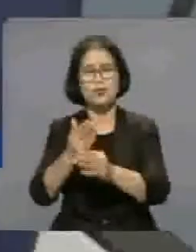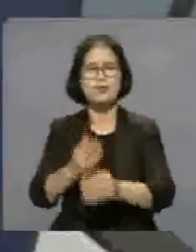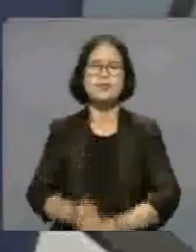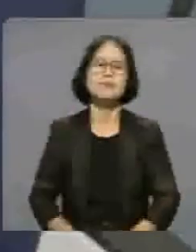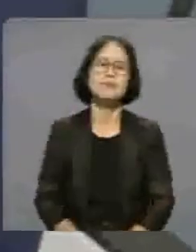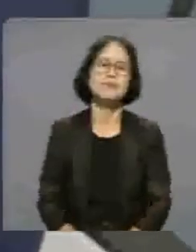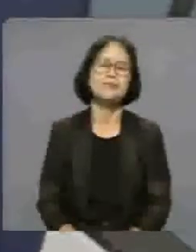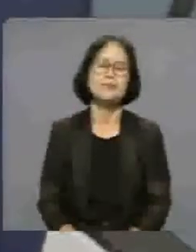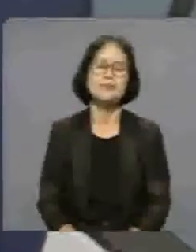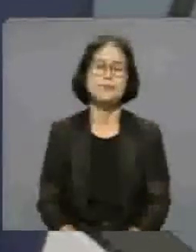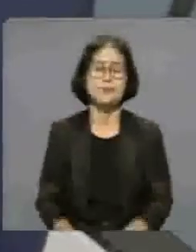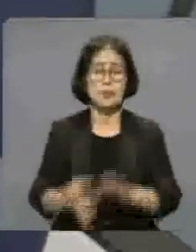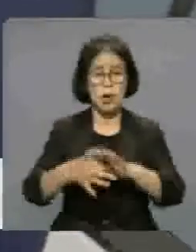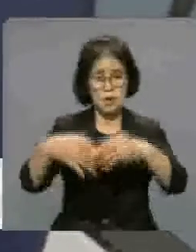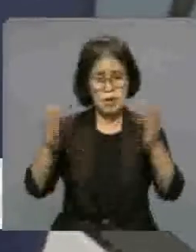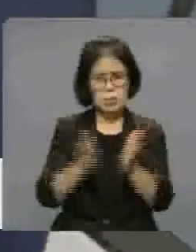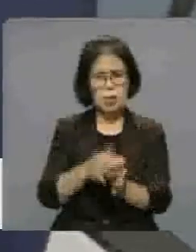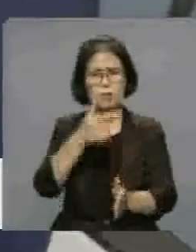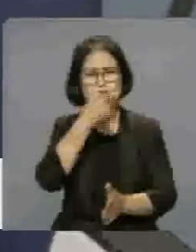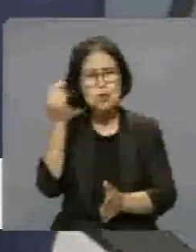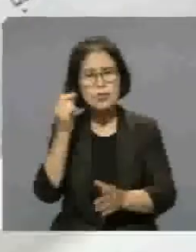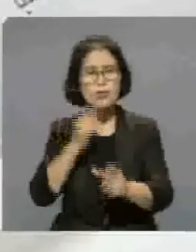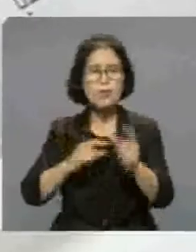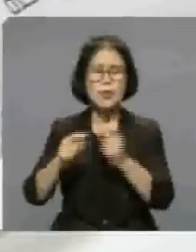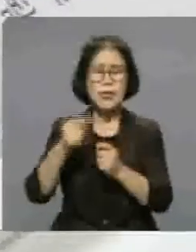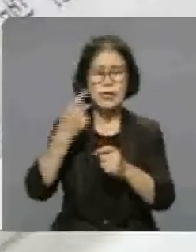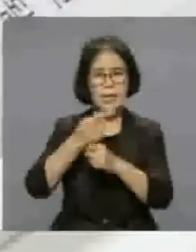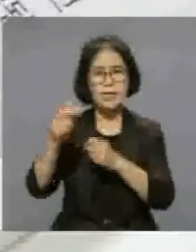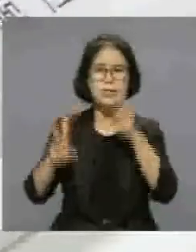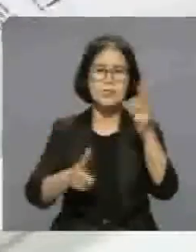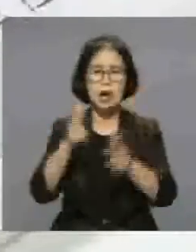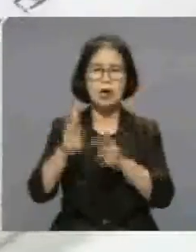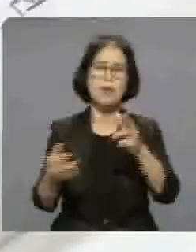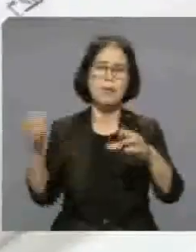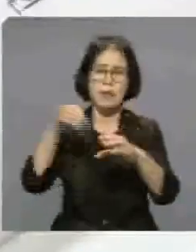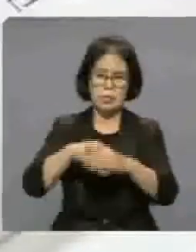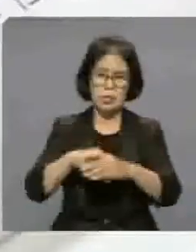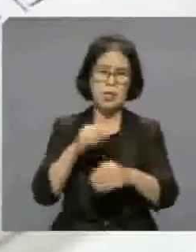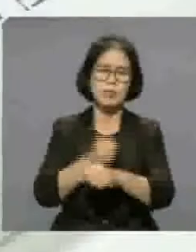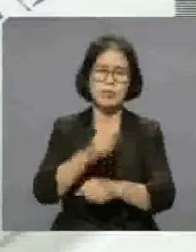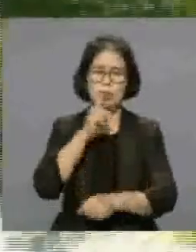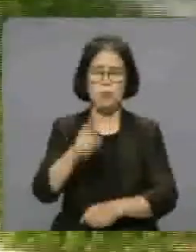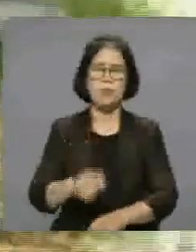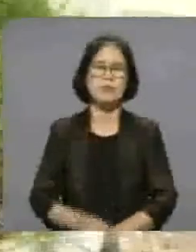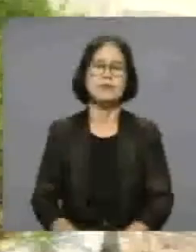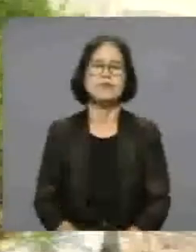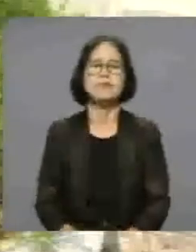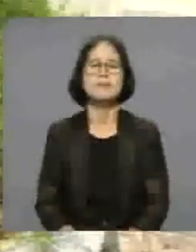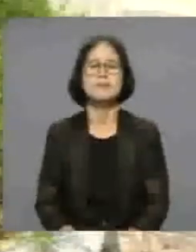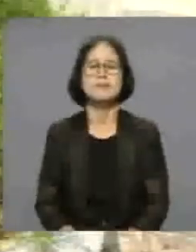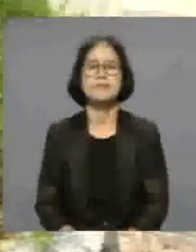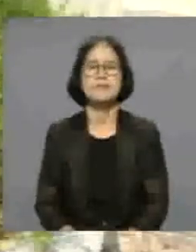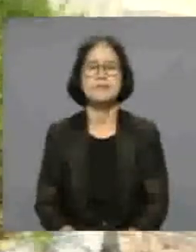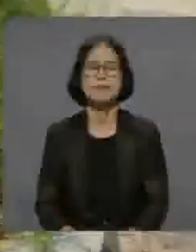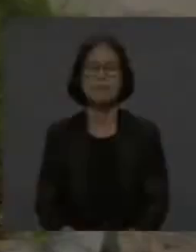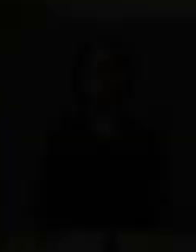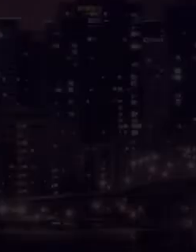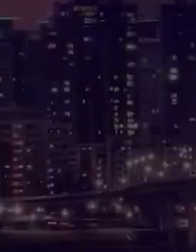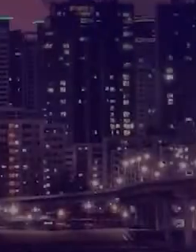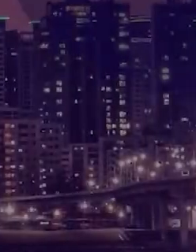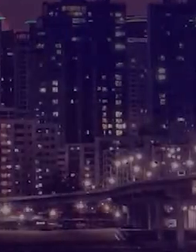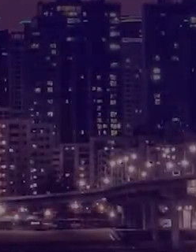중입니다. 관계 부서는 미비점을 보완해 내년 사업에 반영하겠다고 밝혔습니다. OBS 뉴스 유은총입니다.